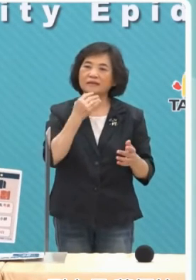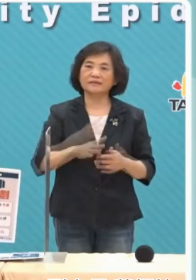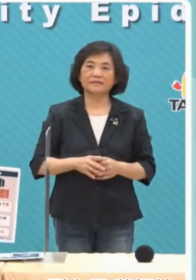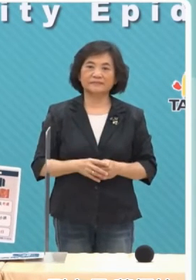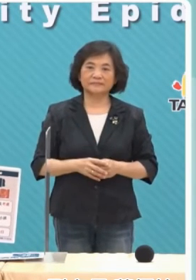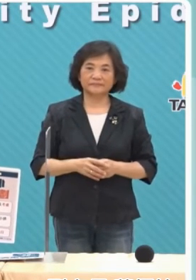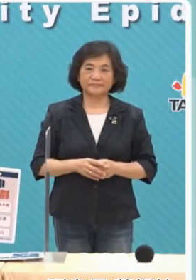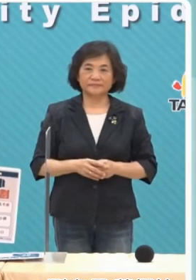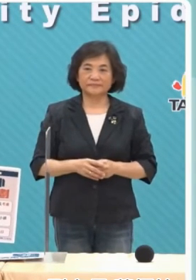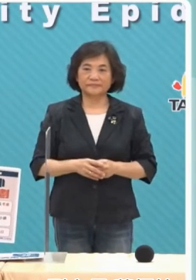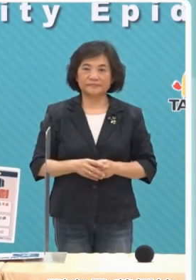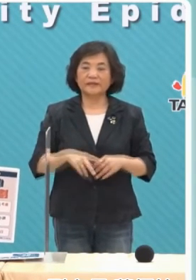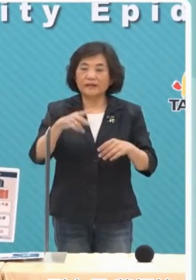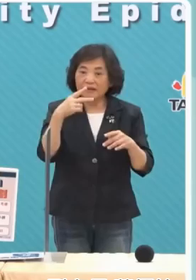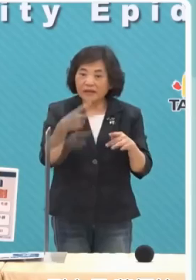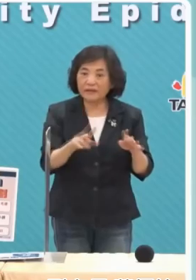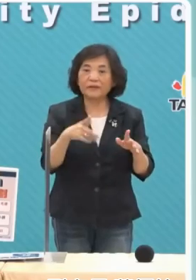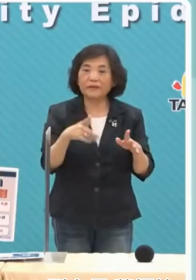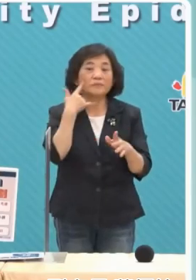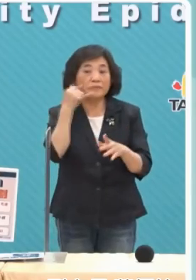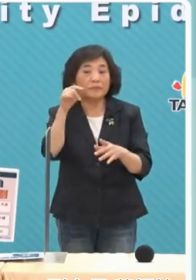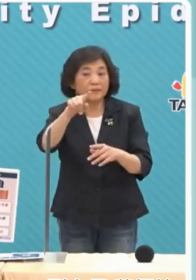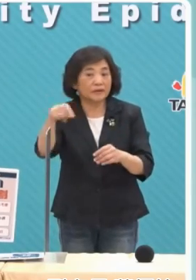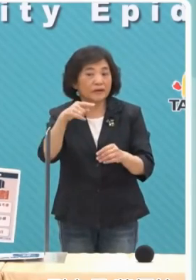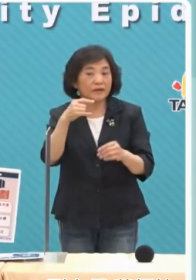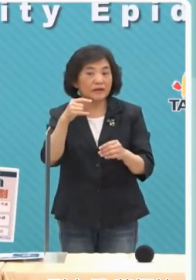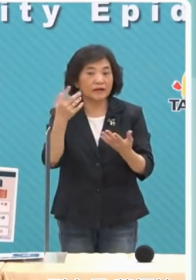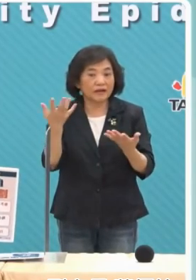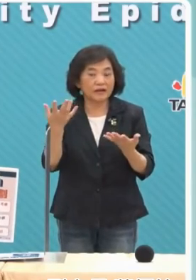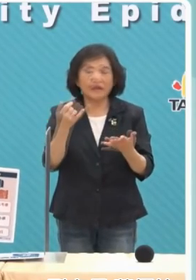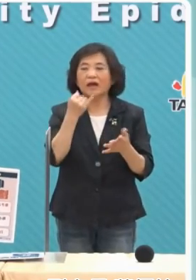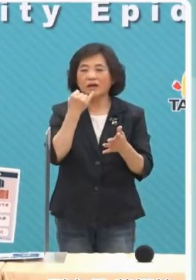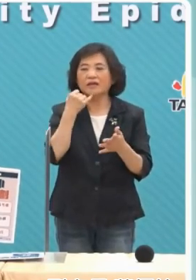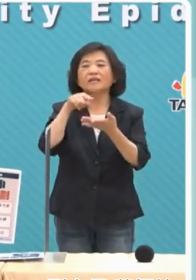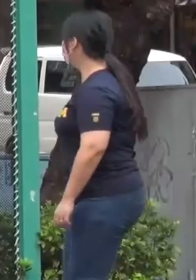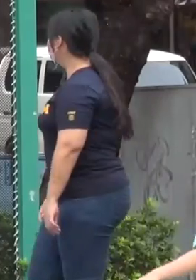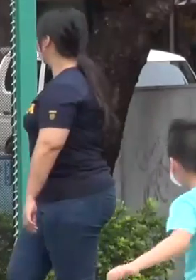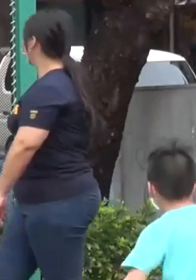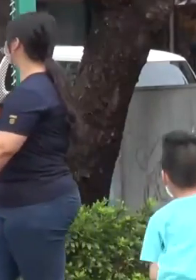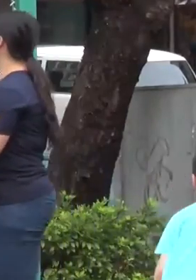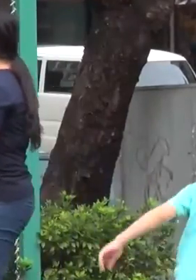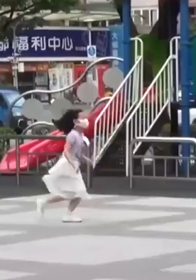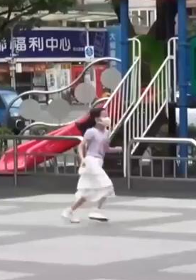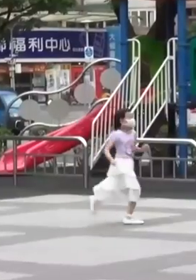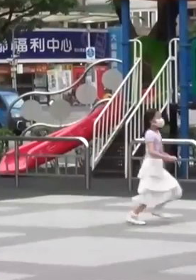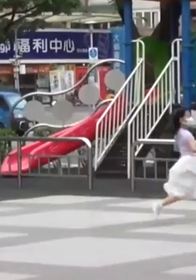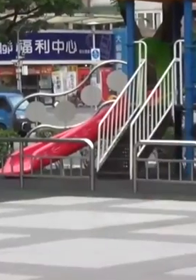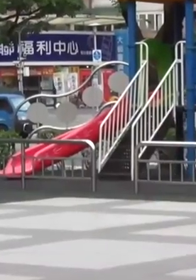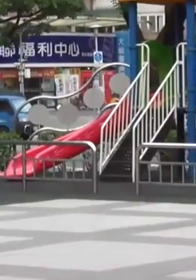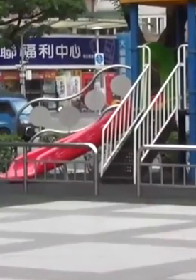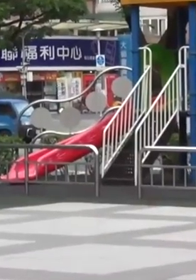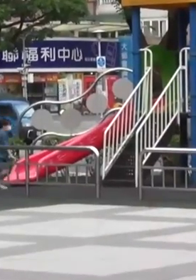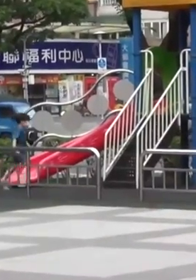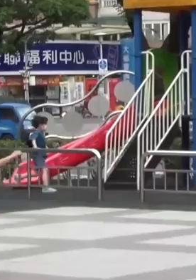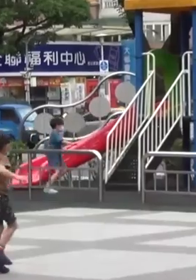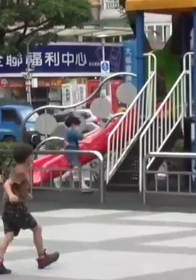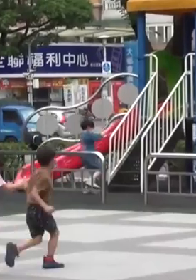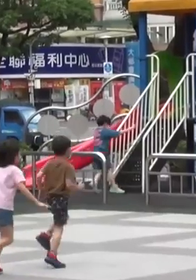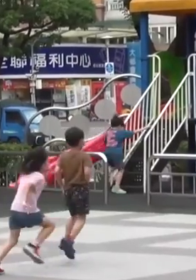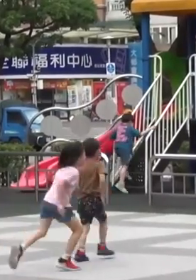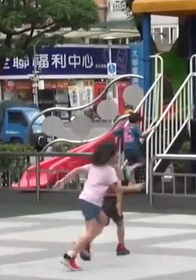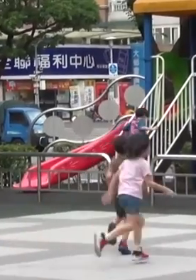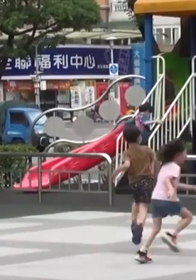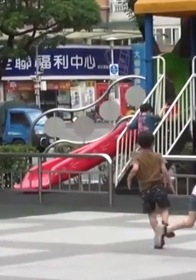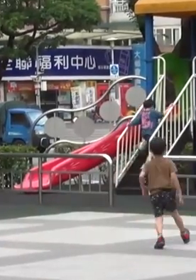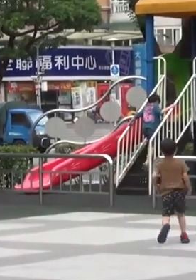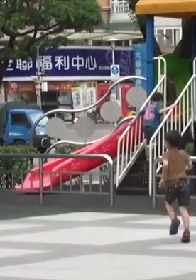那同时间家长也可以申请防疫假。 北市中小学毕旅校外教学5月15号